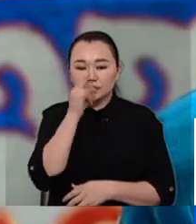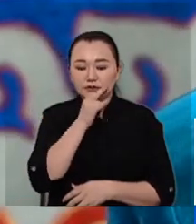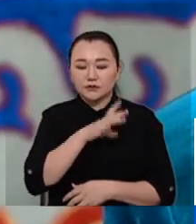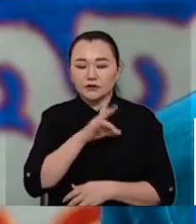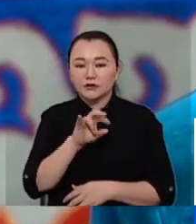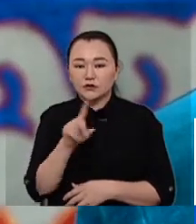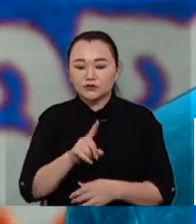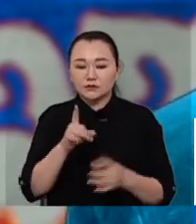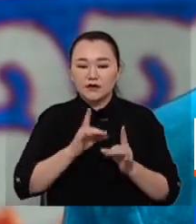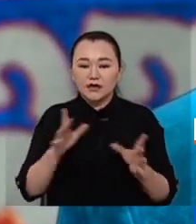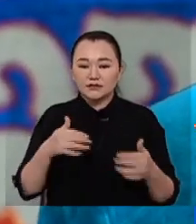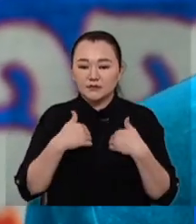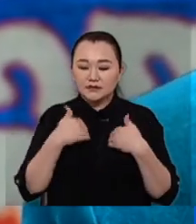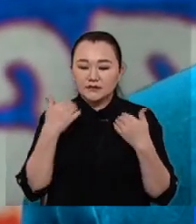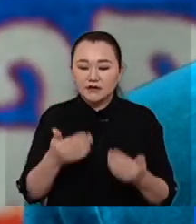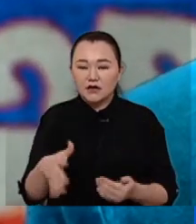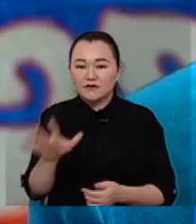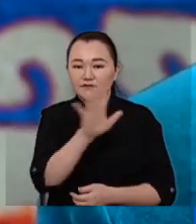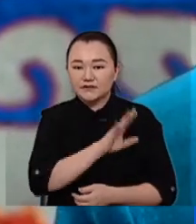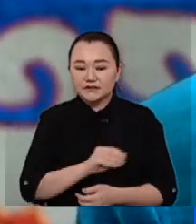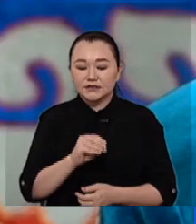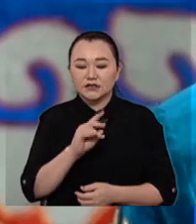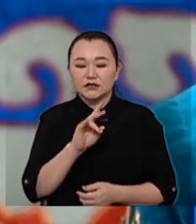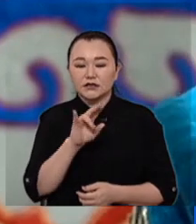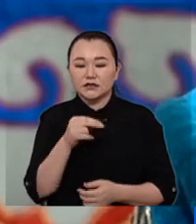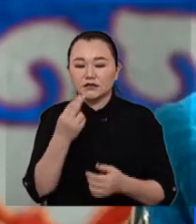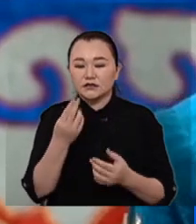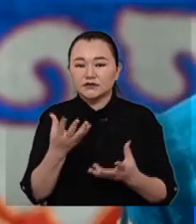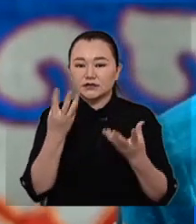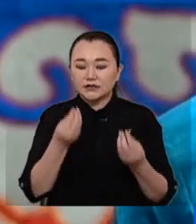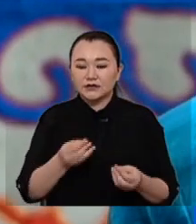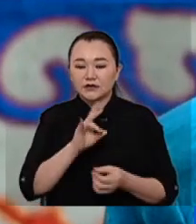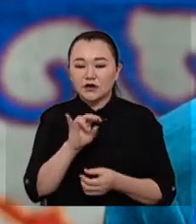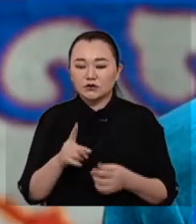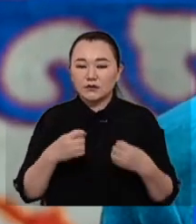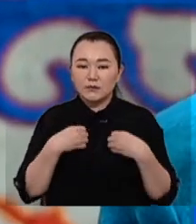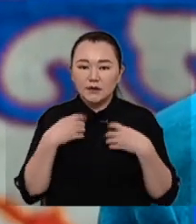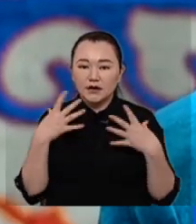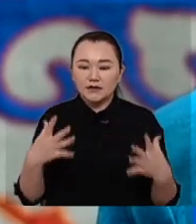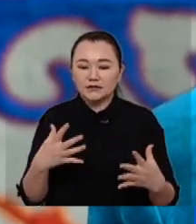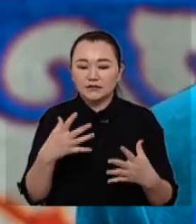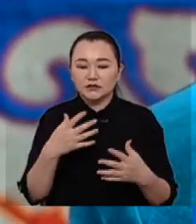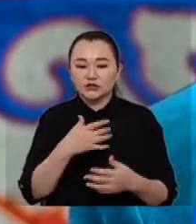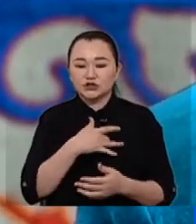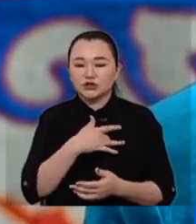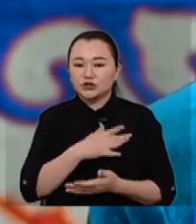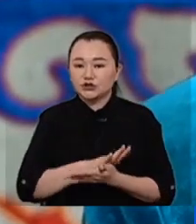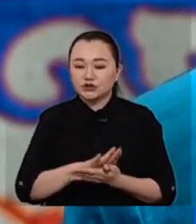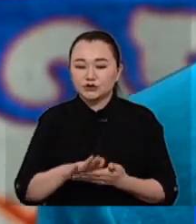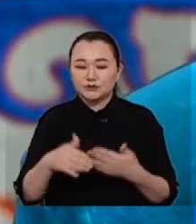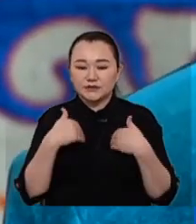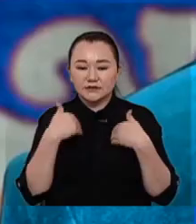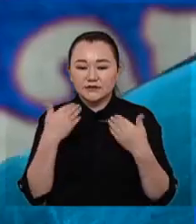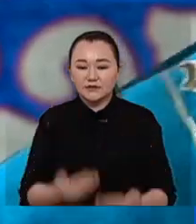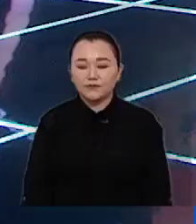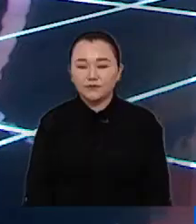Наурыз мейрам кутта болсын. Баршаңызда улестан гулакун Наурыз мерекесі мен шын жүректен